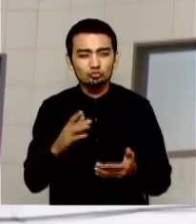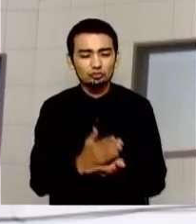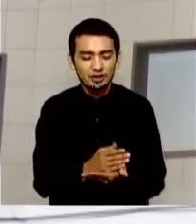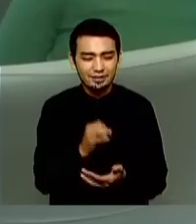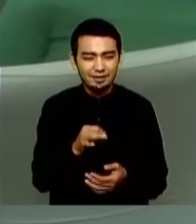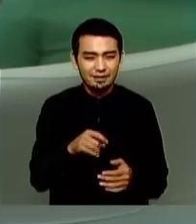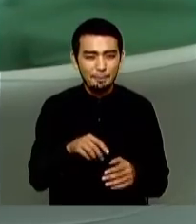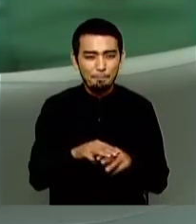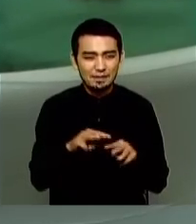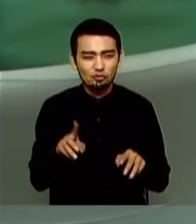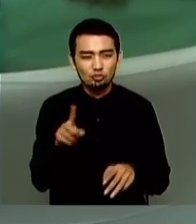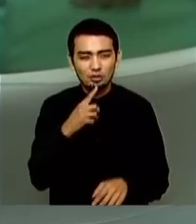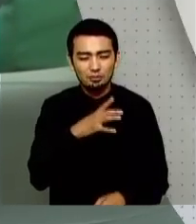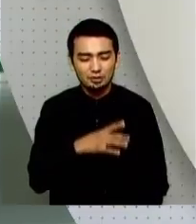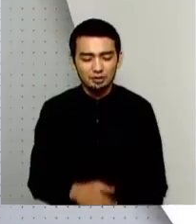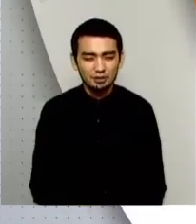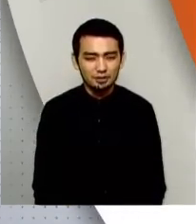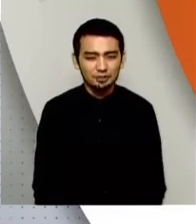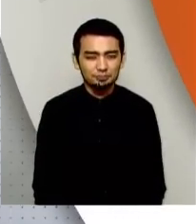Сыртқы істер министрлігі не дейді?